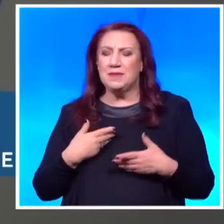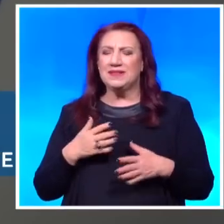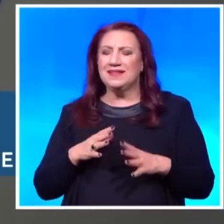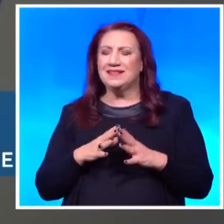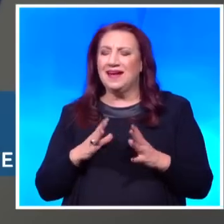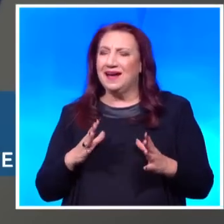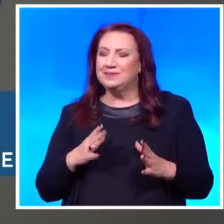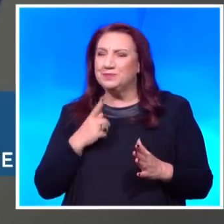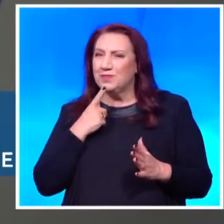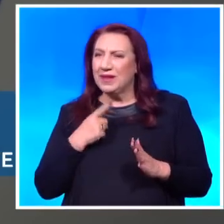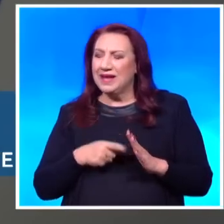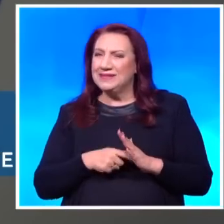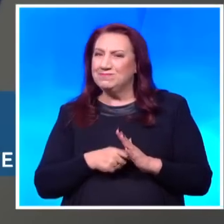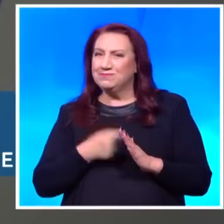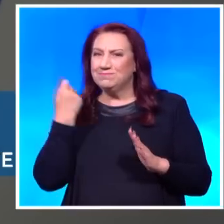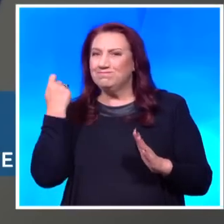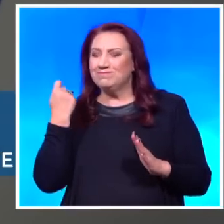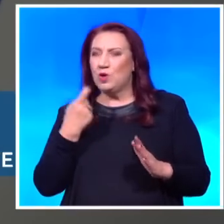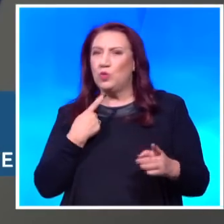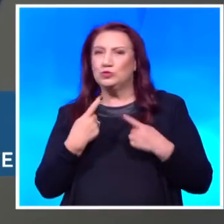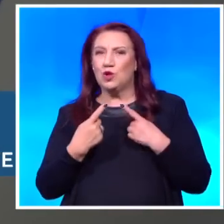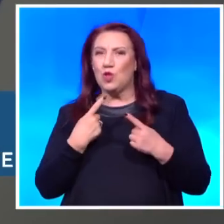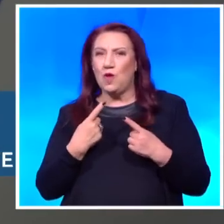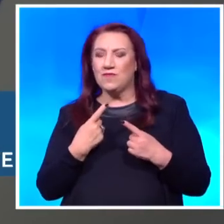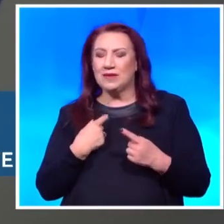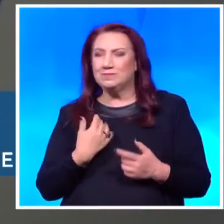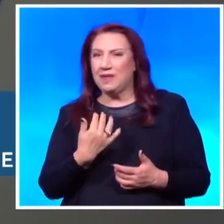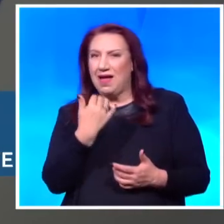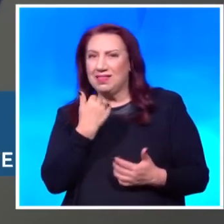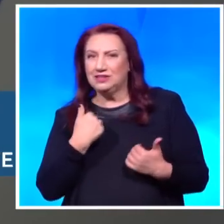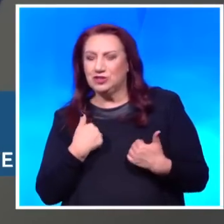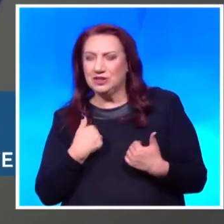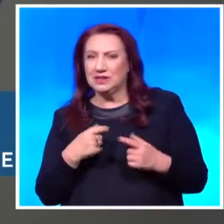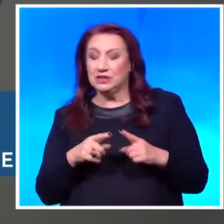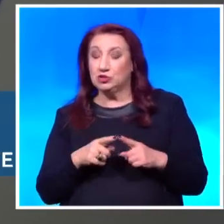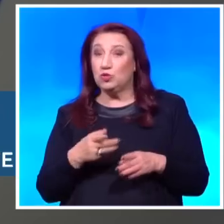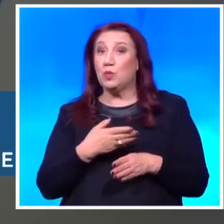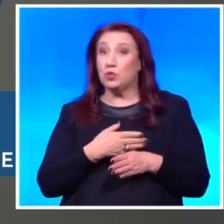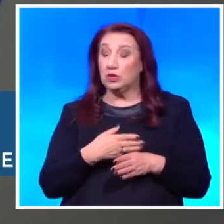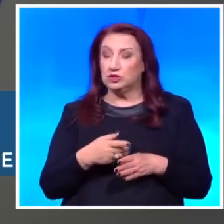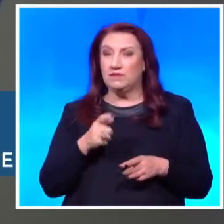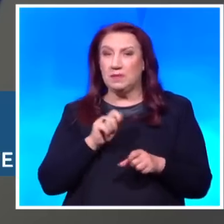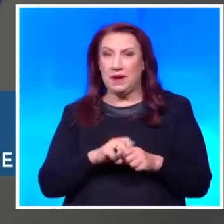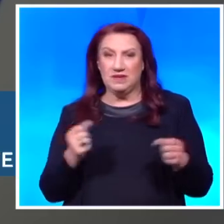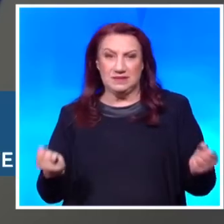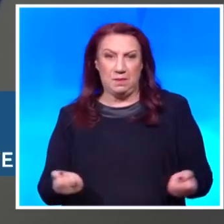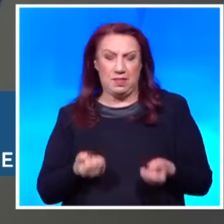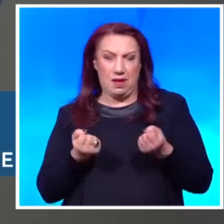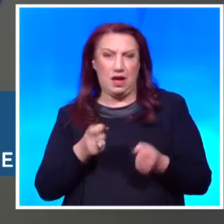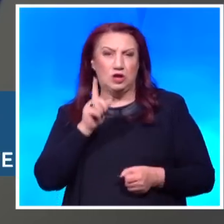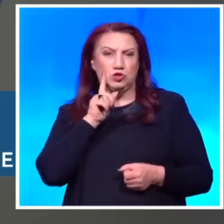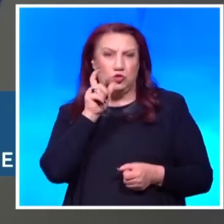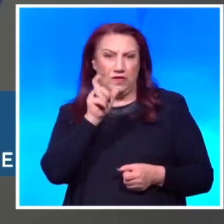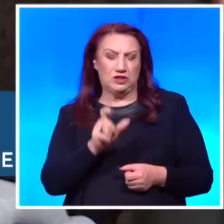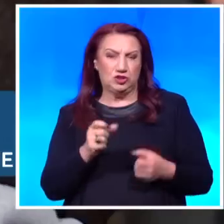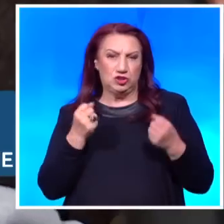ако това не сработи, продължават с откровенни заплахи, включително и за човешки животи. И накрая с реализация